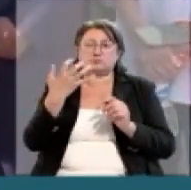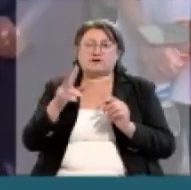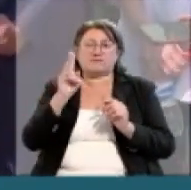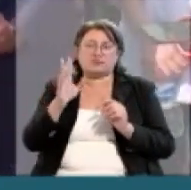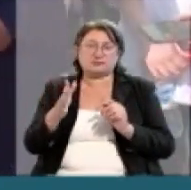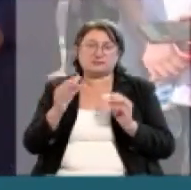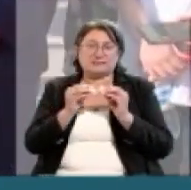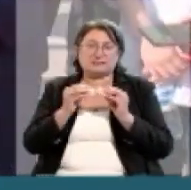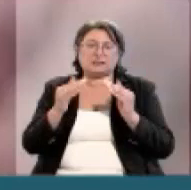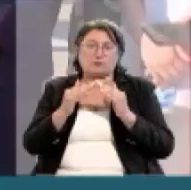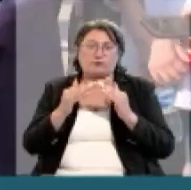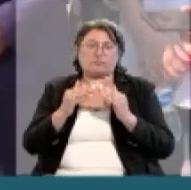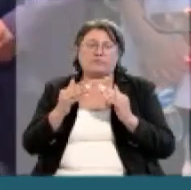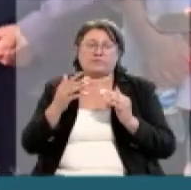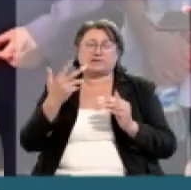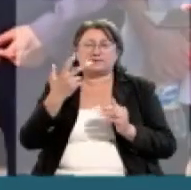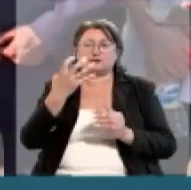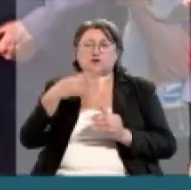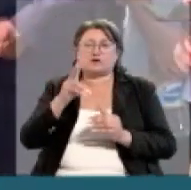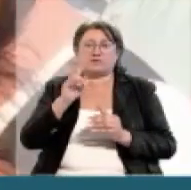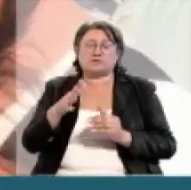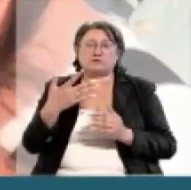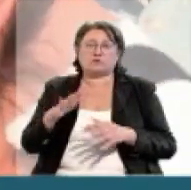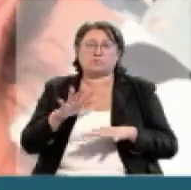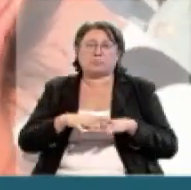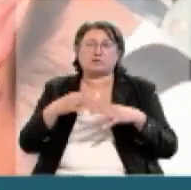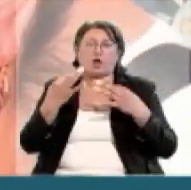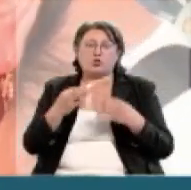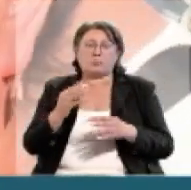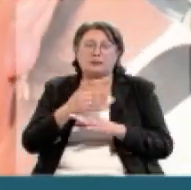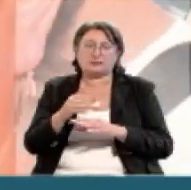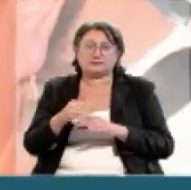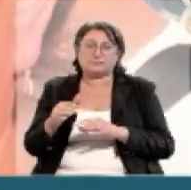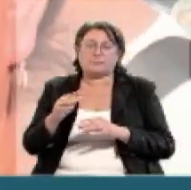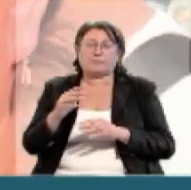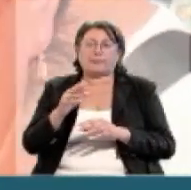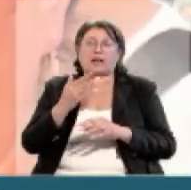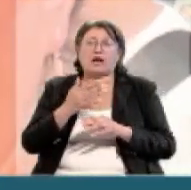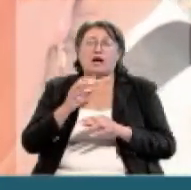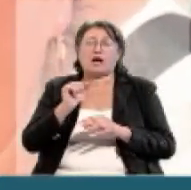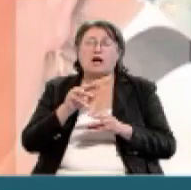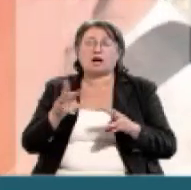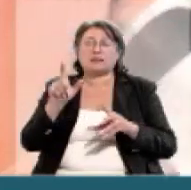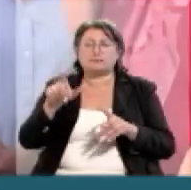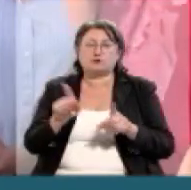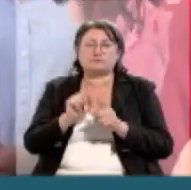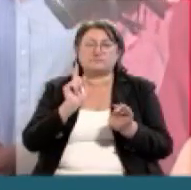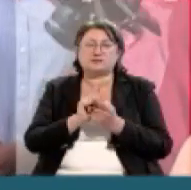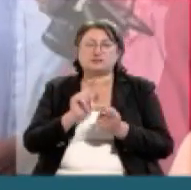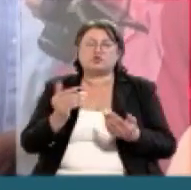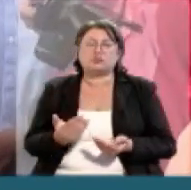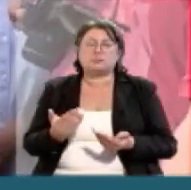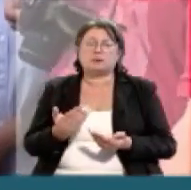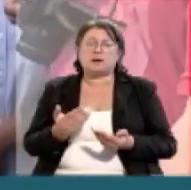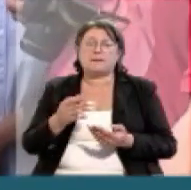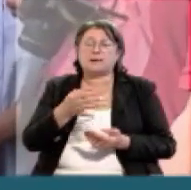Қазір мұнда 237 отбасы тұрып жатыр. Сапар аясында облыс әкімі шағын аудан тұрғындарымен де кездесті. Түрлі